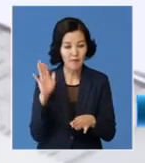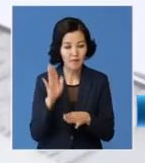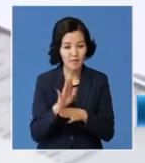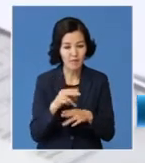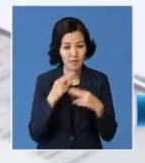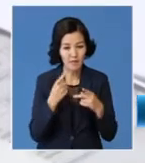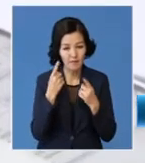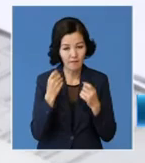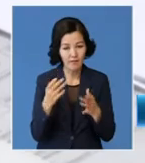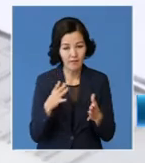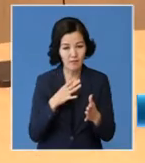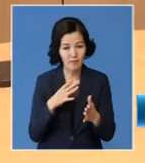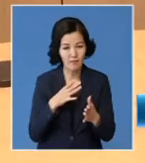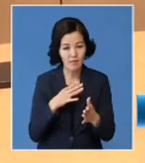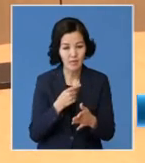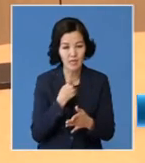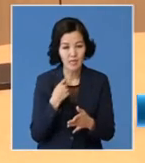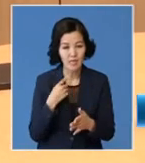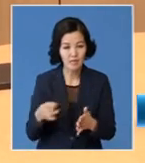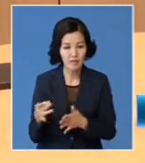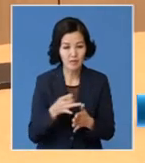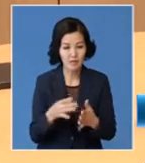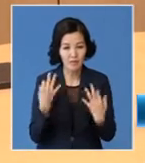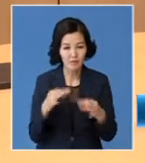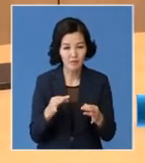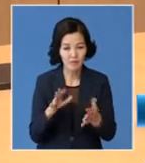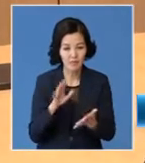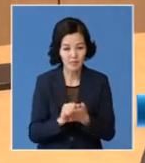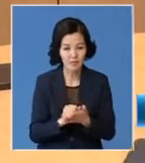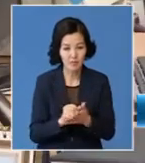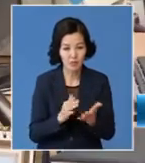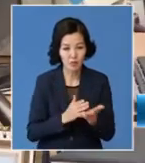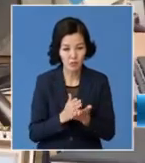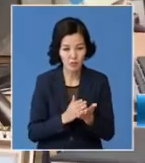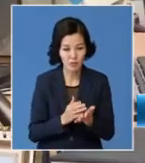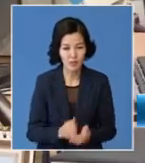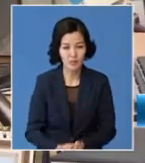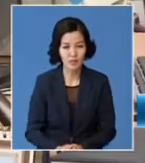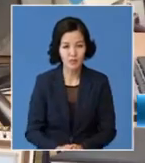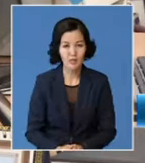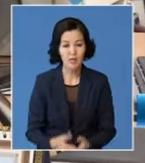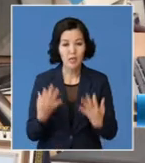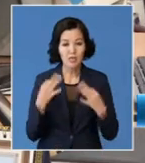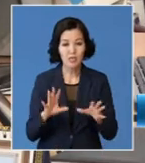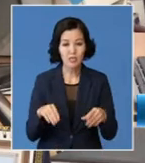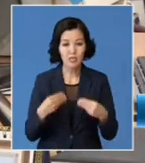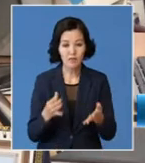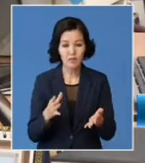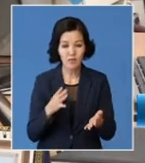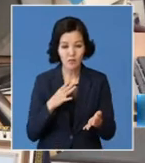начальник жилищно-коммунального хозяйства Талгарского района освобожден от занимаемой должности. Разрешение выдается